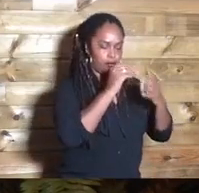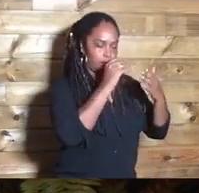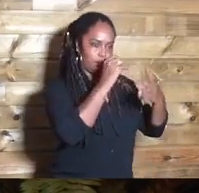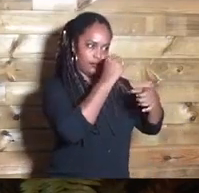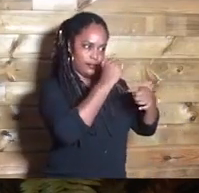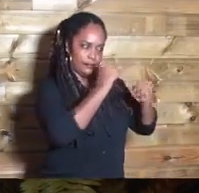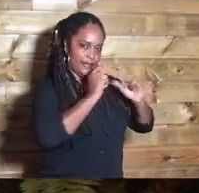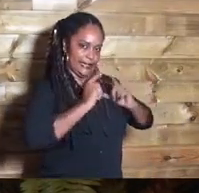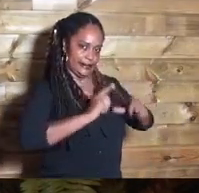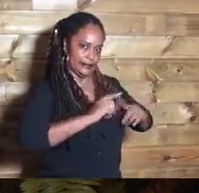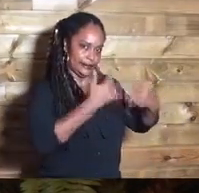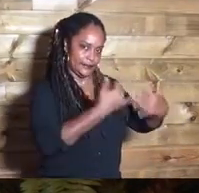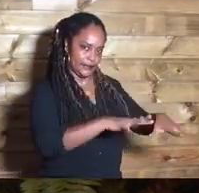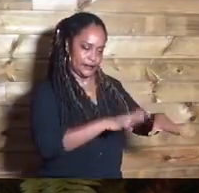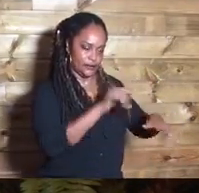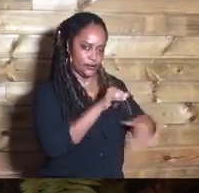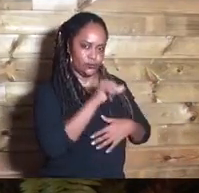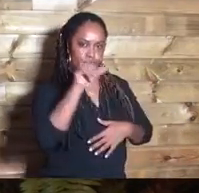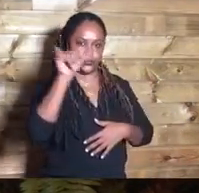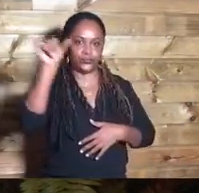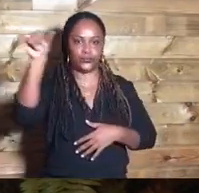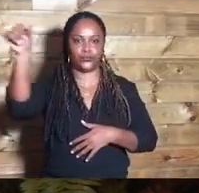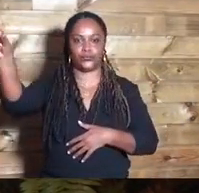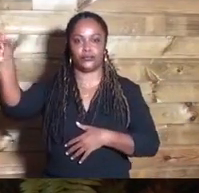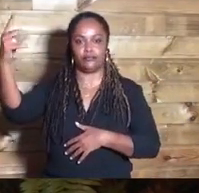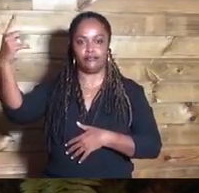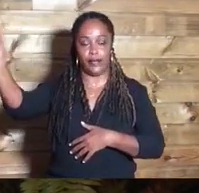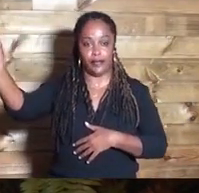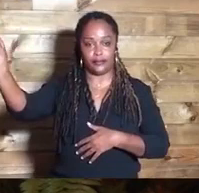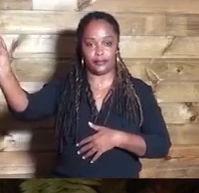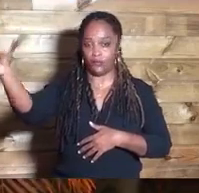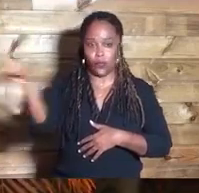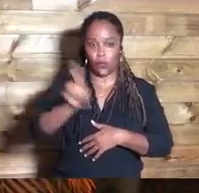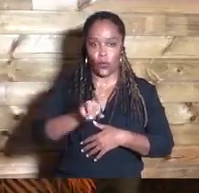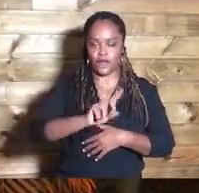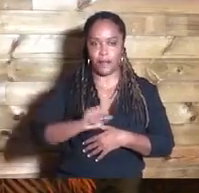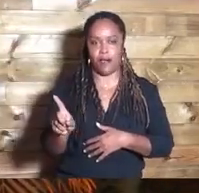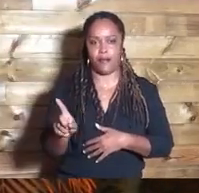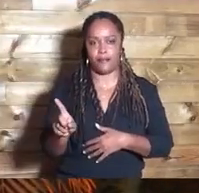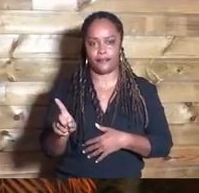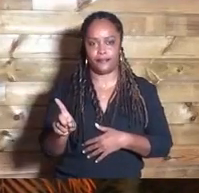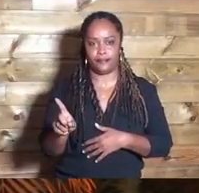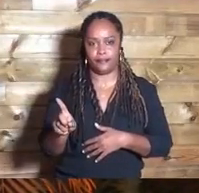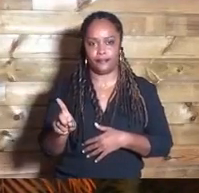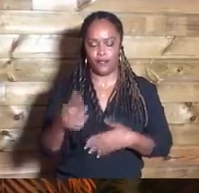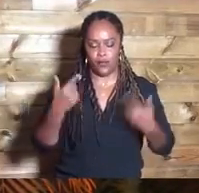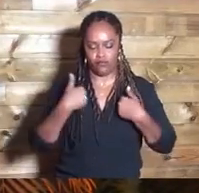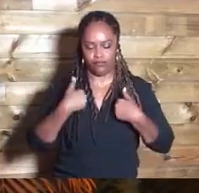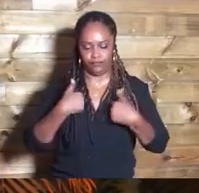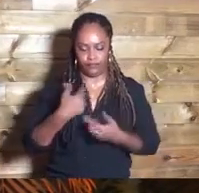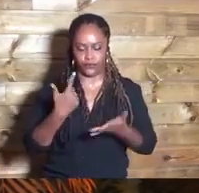que pas ka voye bout. Moi apprendre l'environ en Guadeloupe en 2012